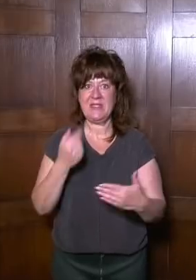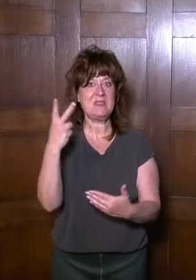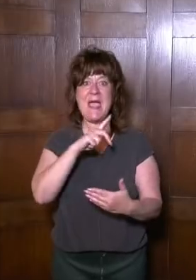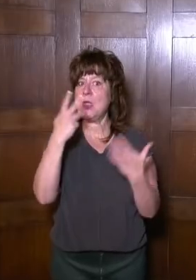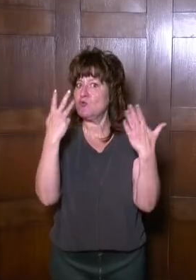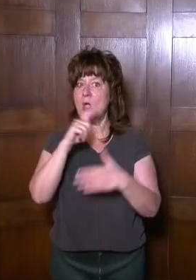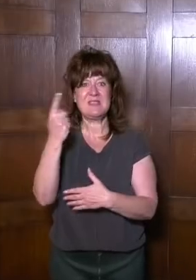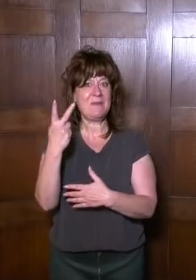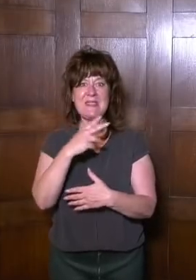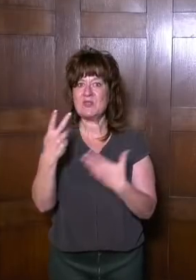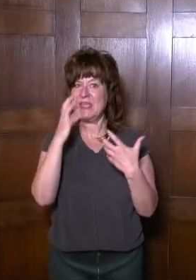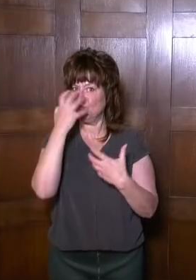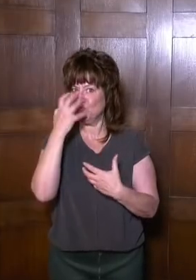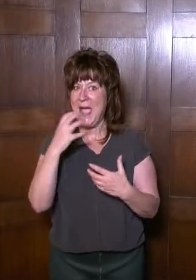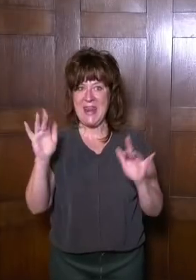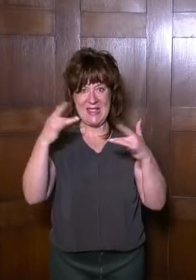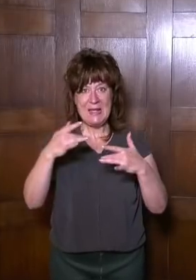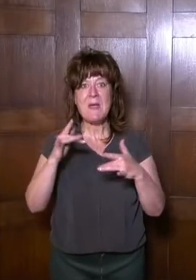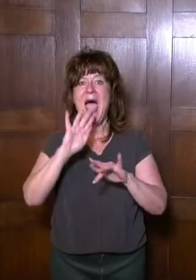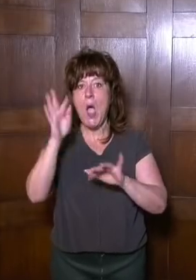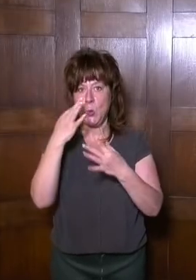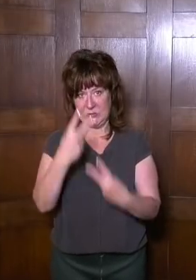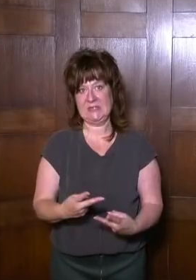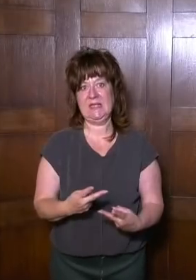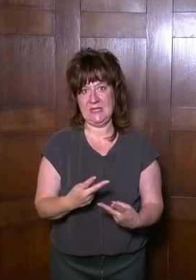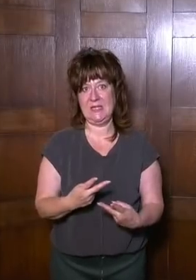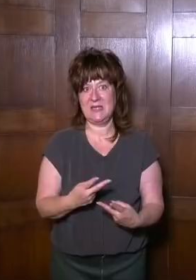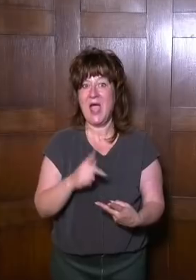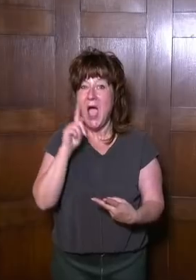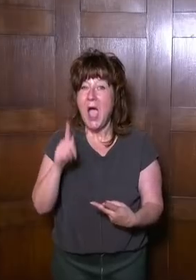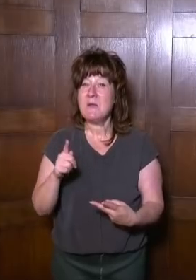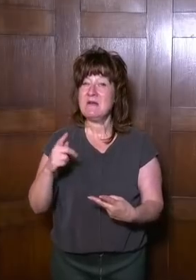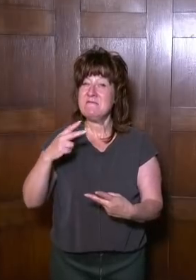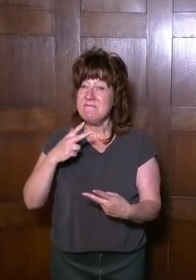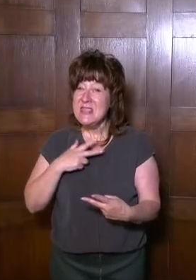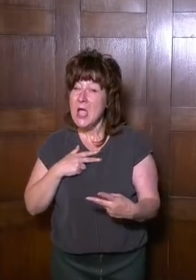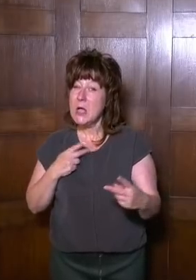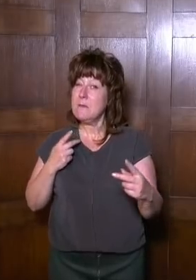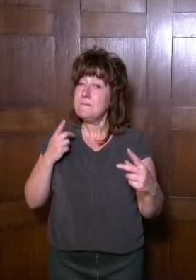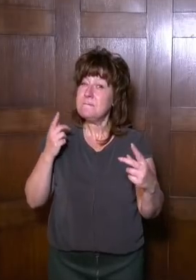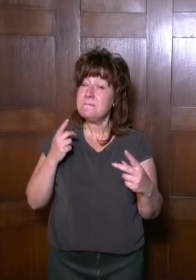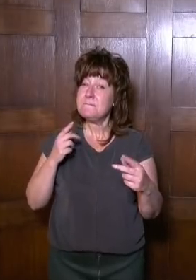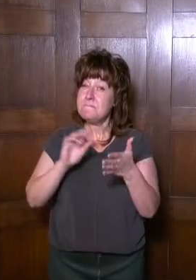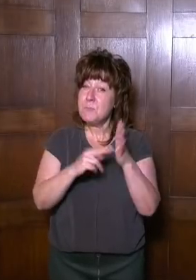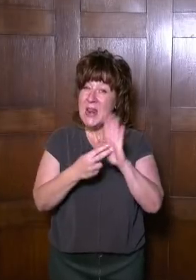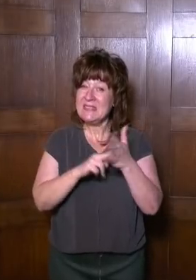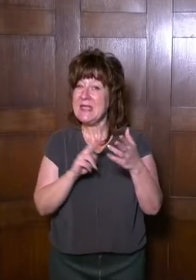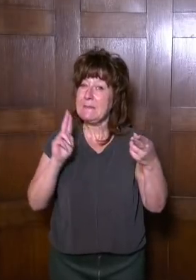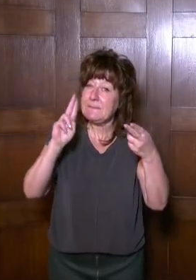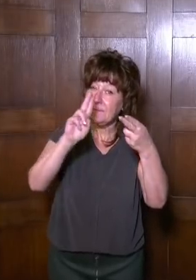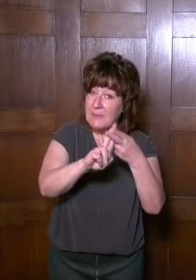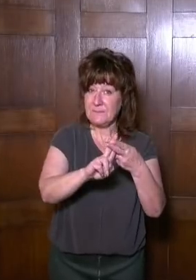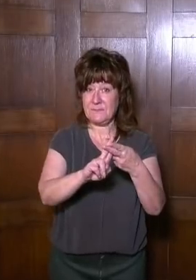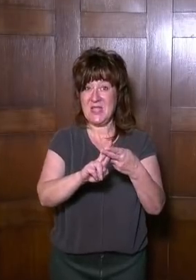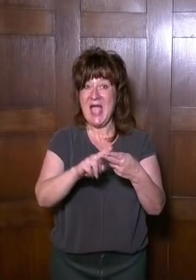auch gesehen. Und ich glaube, das ist ein wichtiger Punkt, dass wir tatsächlich einen Zugang zur Politik haben. Und da bin ich auch dankbar. Und das gilt auch tatsächlich